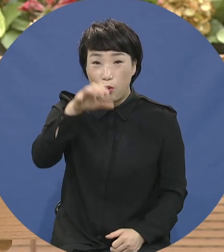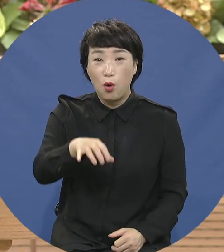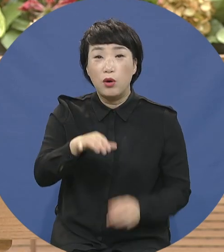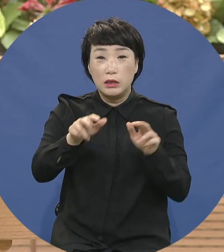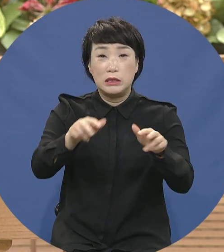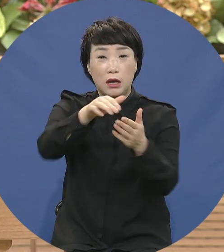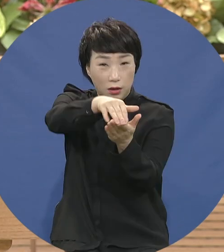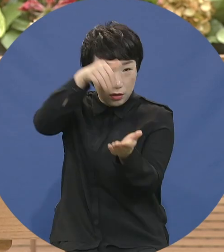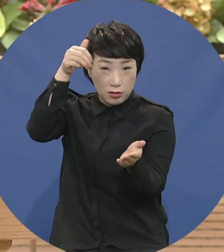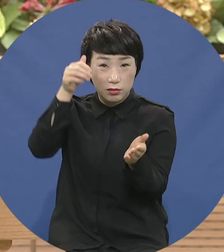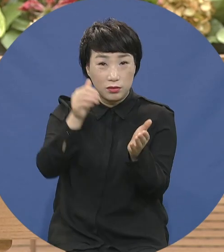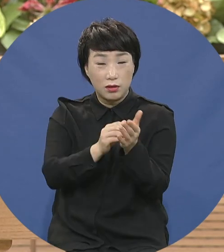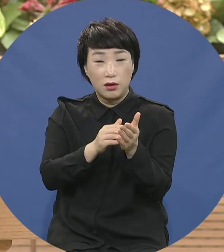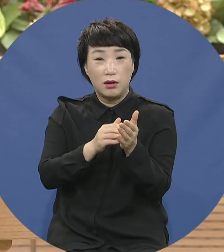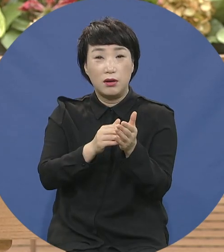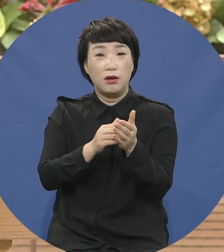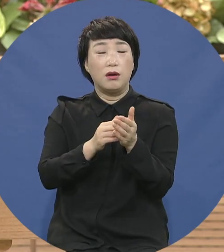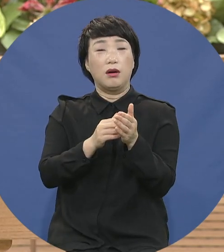내어 쫓겨